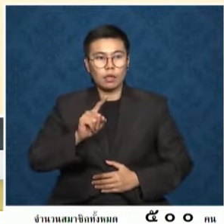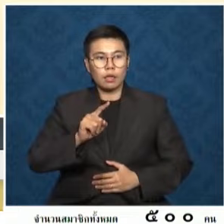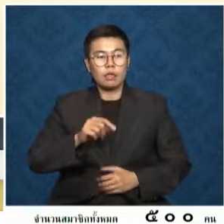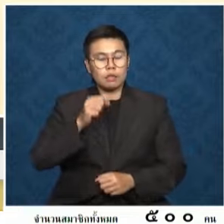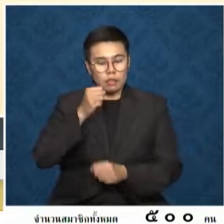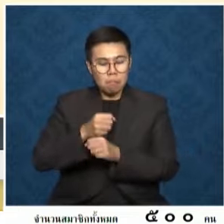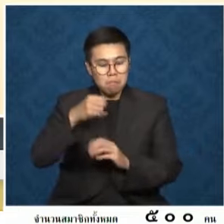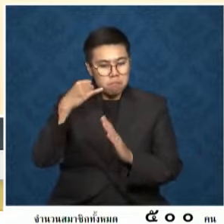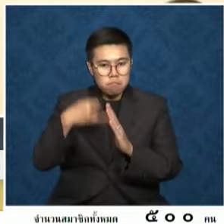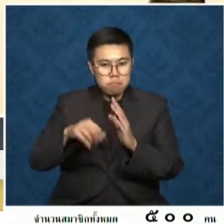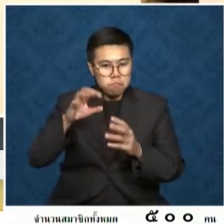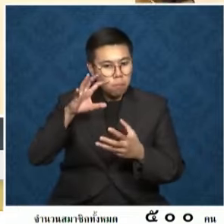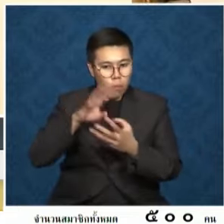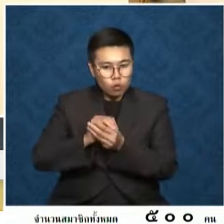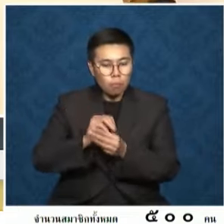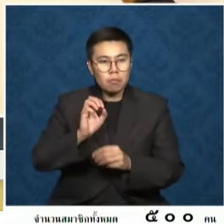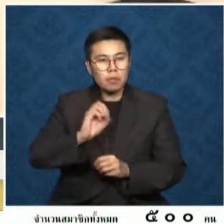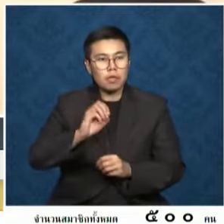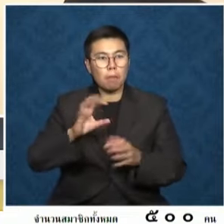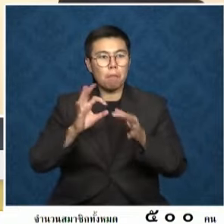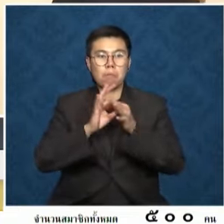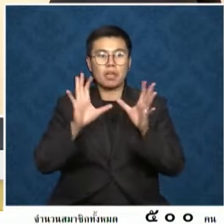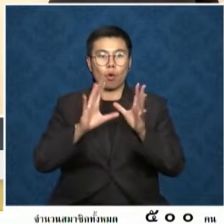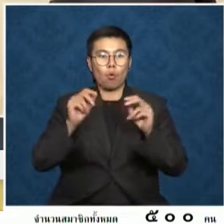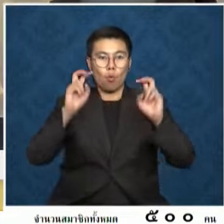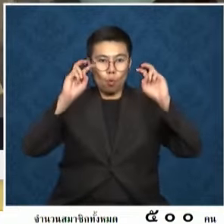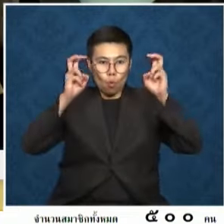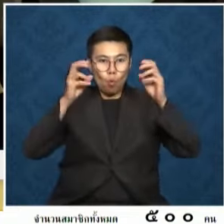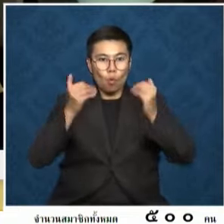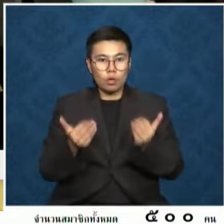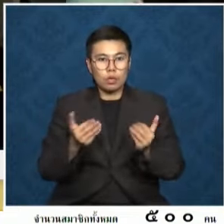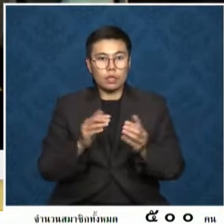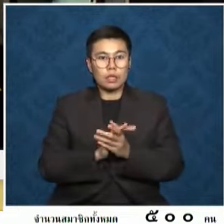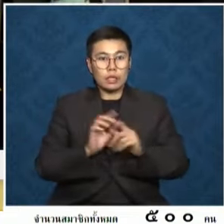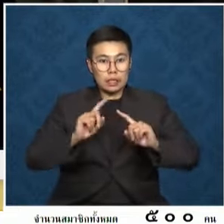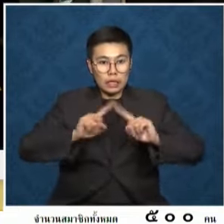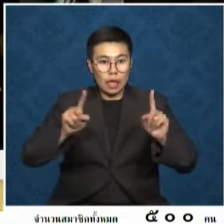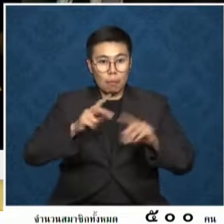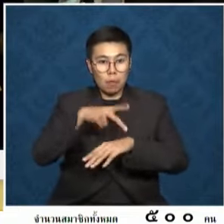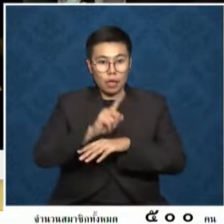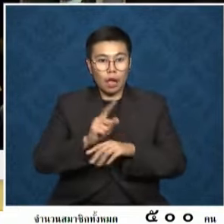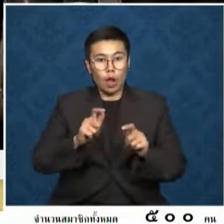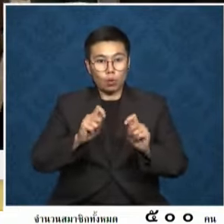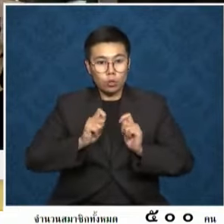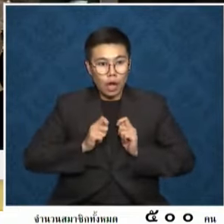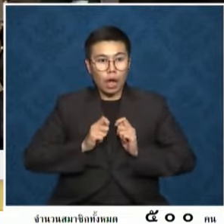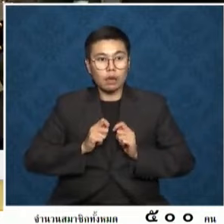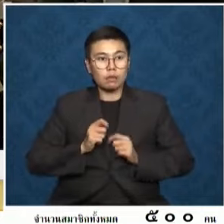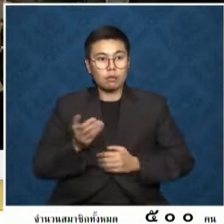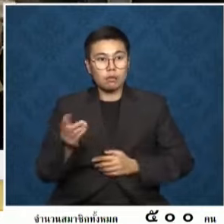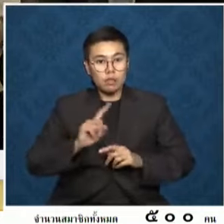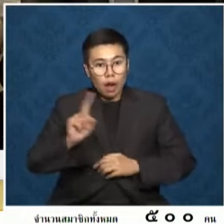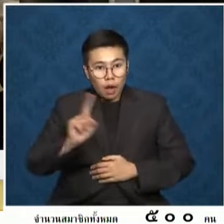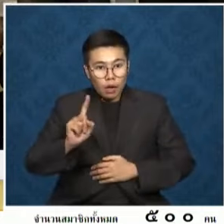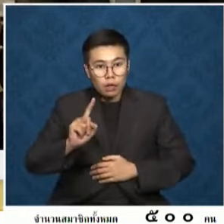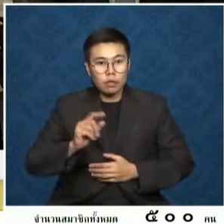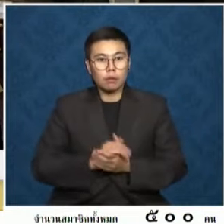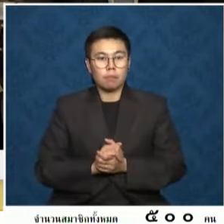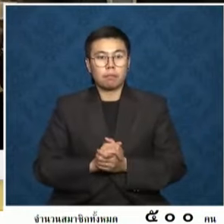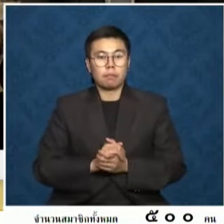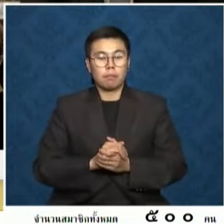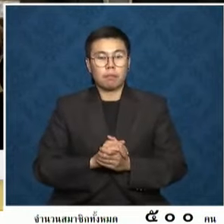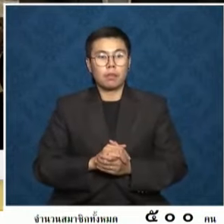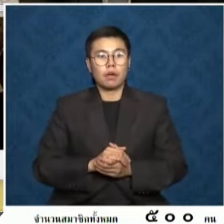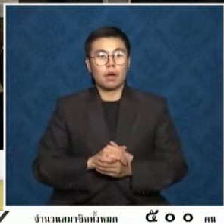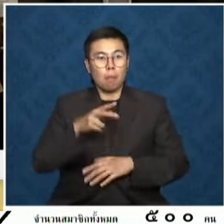ไม่เหมาะสมซึ่งไม่เกี่ยวกับยติด้วยแต่ประธานอนุญาตได้อย่างไรประธานต้องม